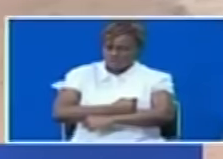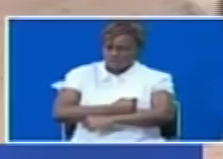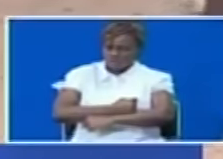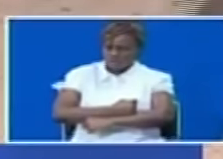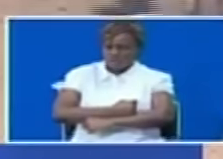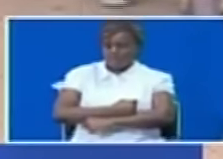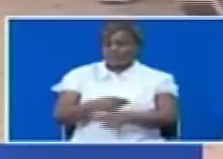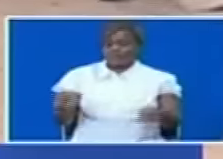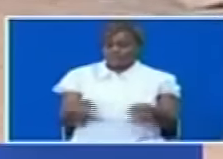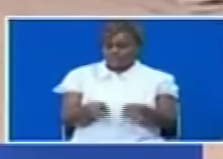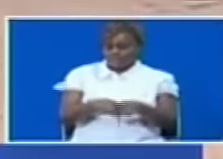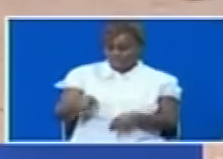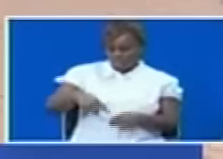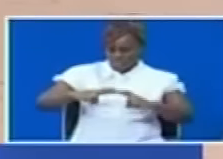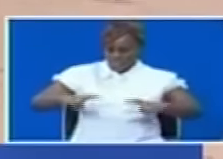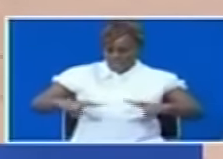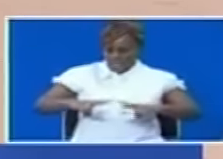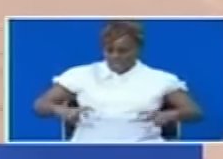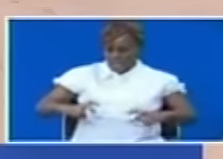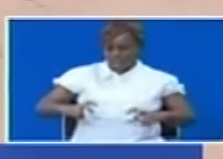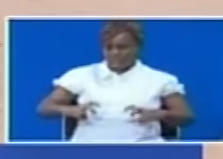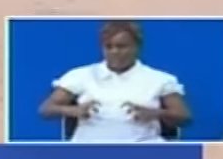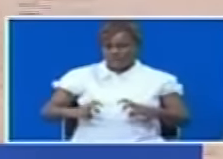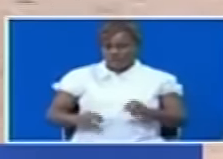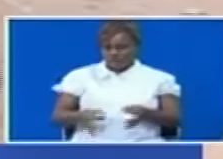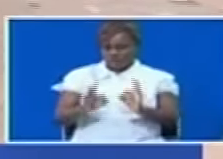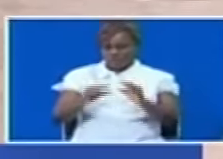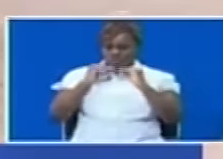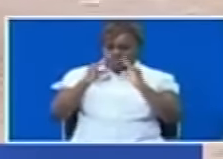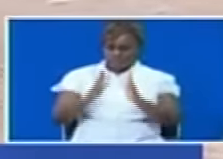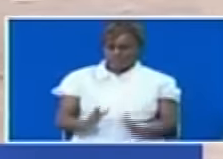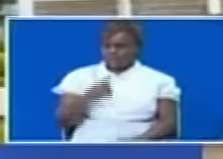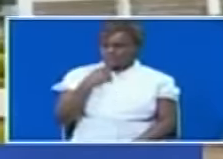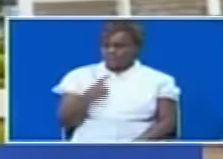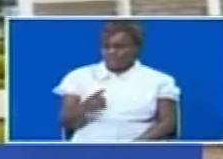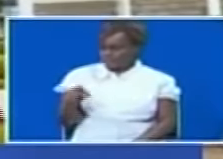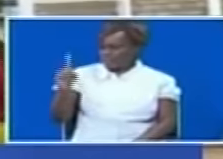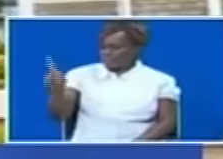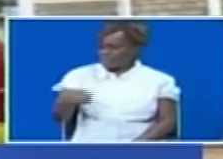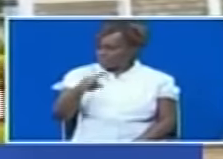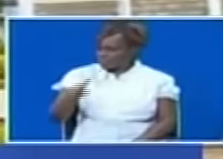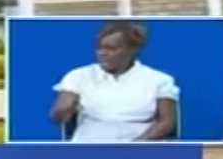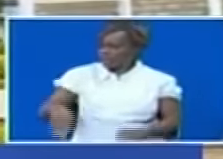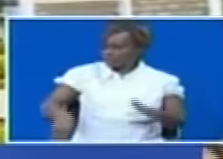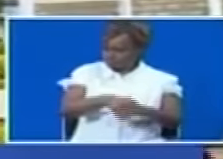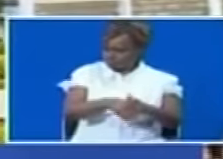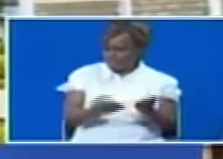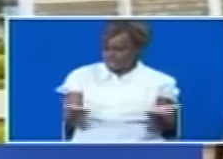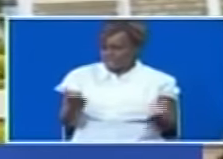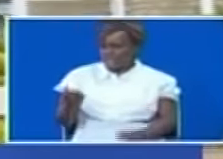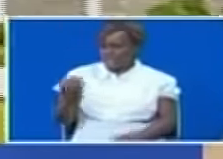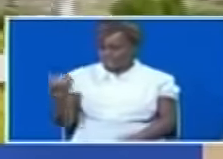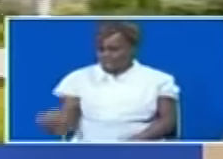without the Ali kadhalika tulimtafuta afisa mkuu wa elimu Marakwet Magharibi, ambaye amedai kwamba ni hatia kufukuzwa kwa mwanafunzi na